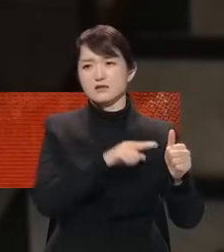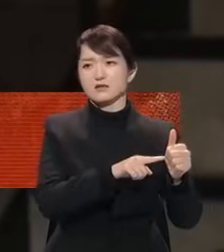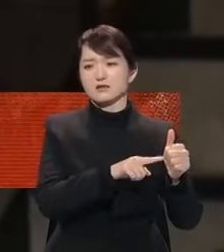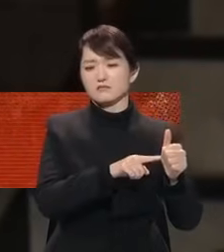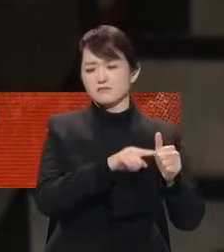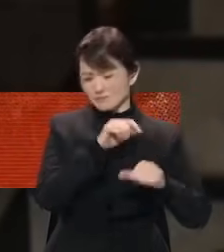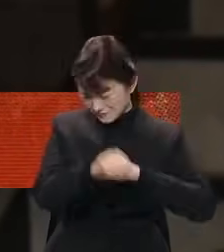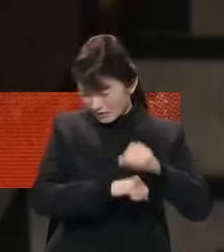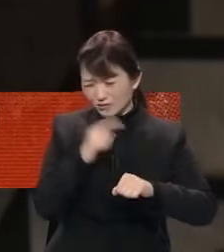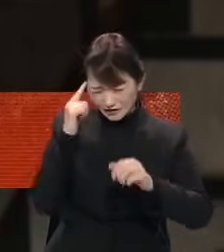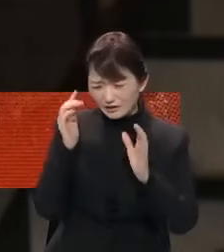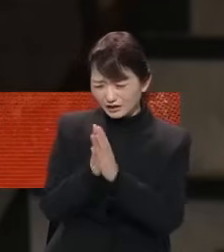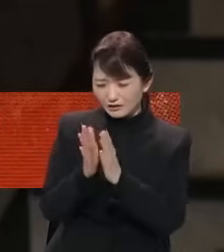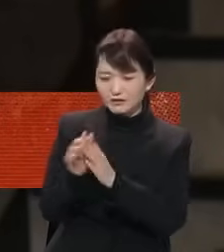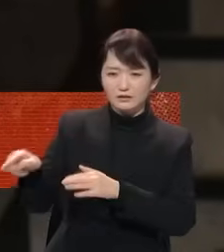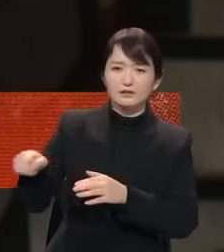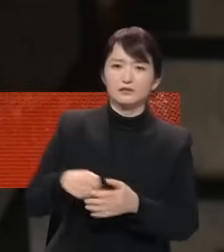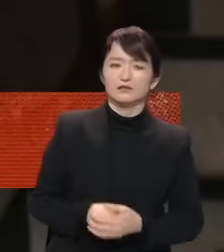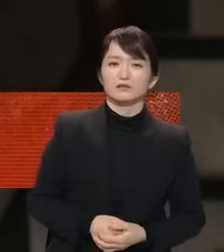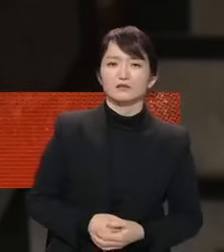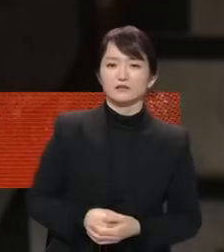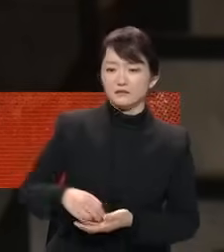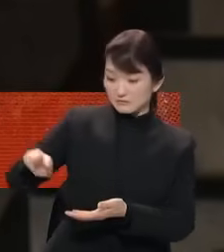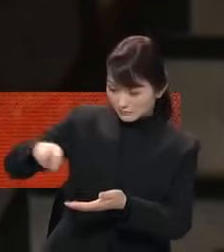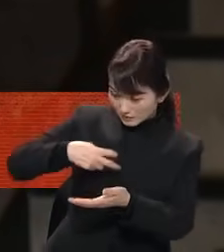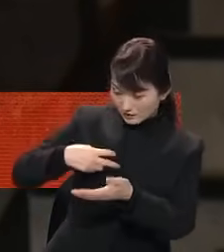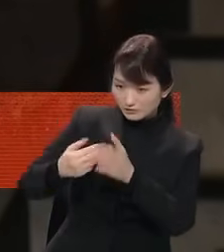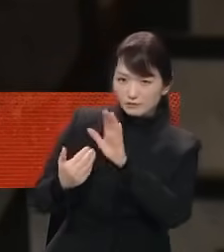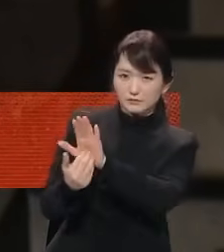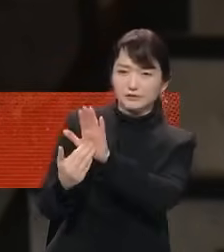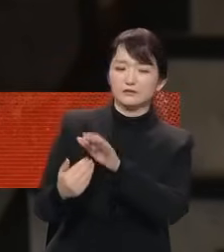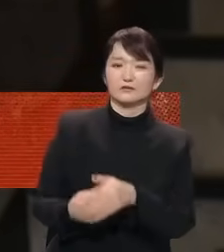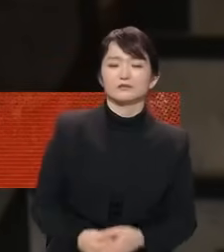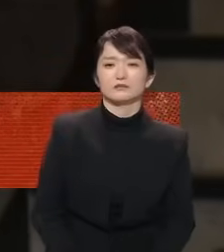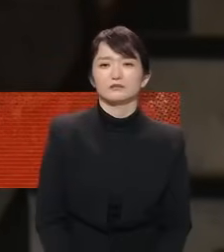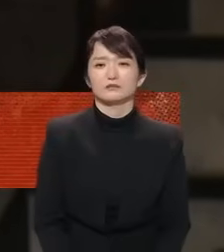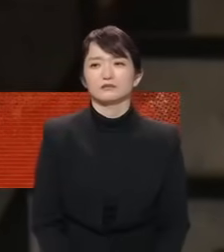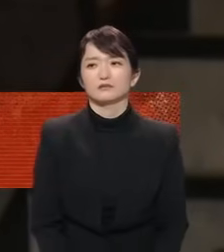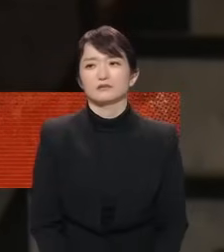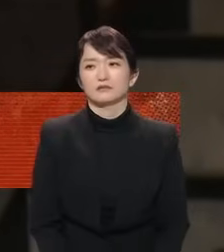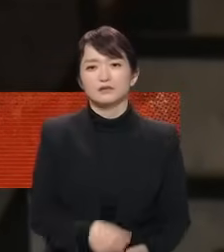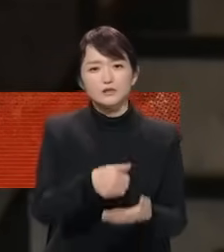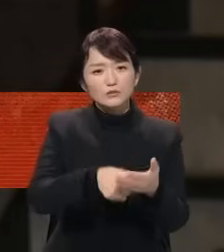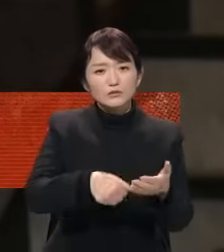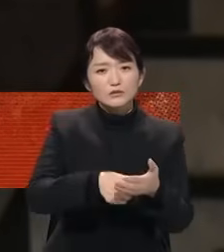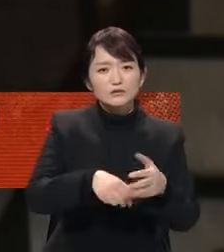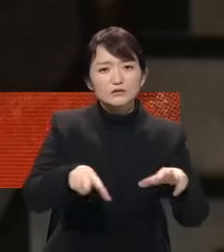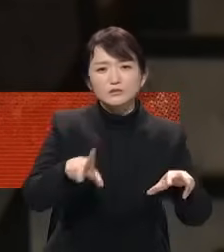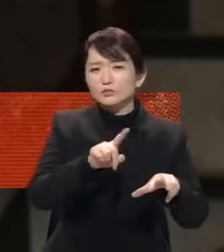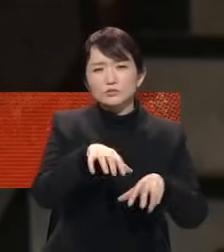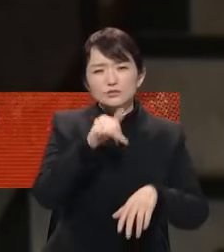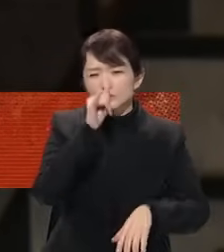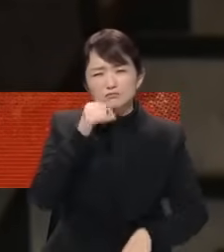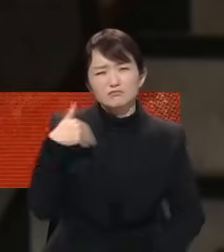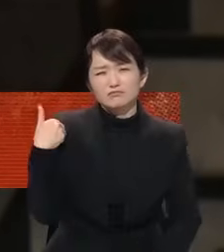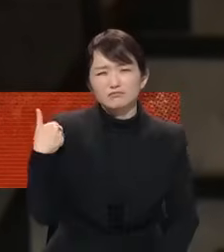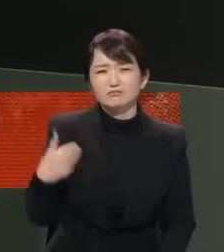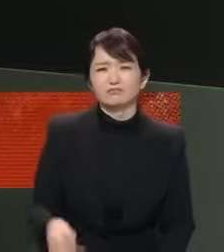마음대로 하라라고 상대를 찾아내고 끝을 냈다는데요. 글쎄요 저 물건이 지금 현재 어디 있는지 모르겠네요.